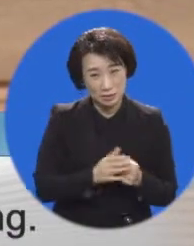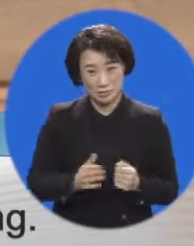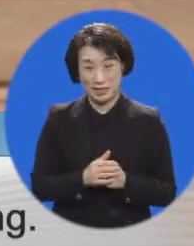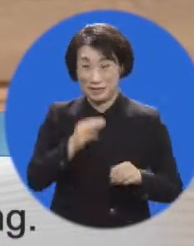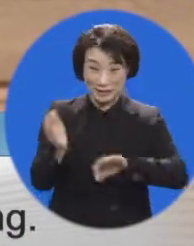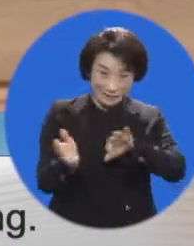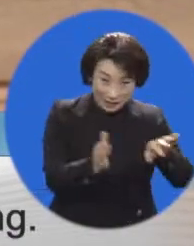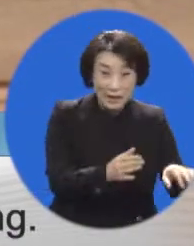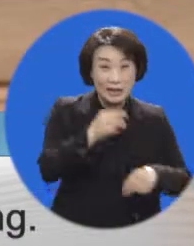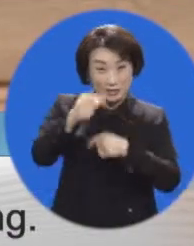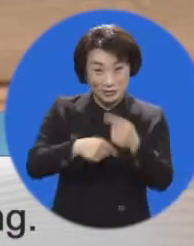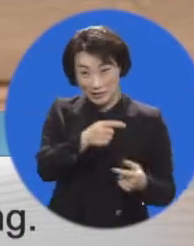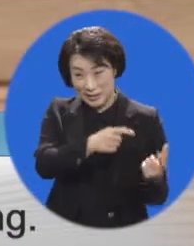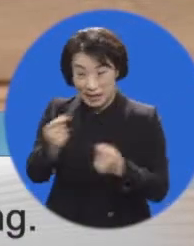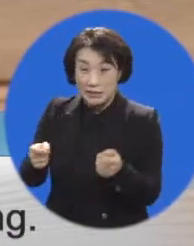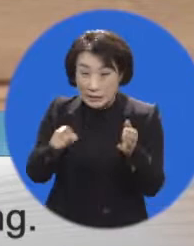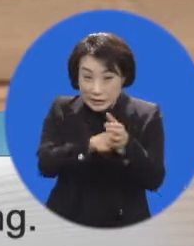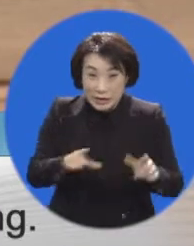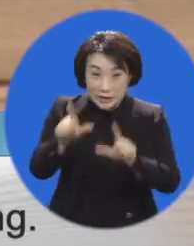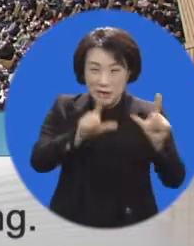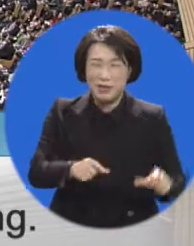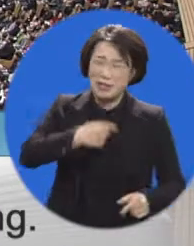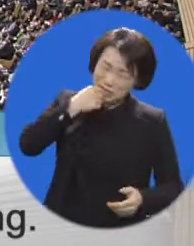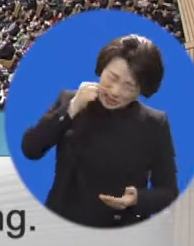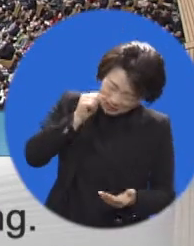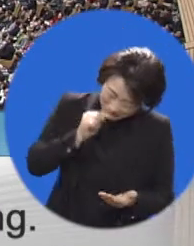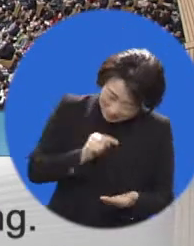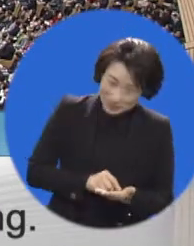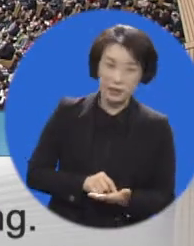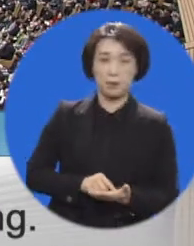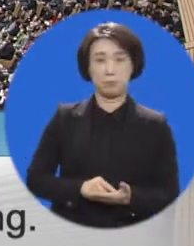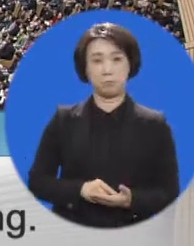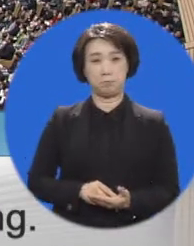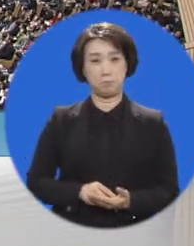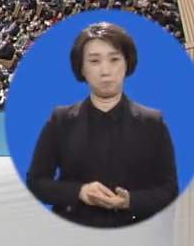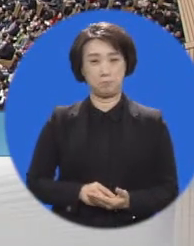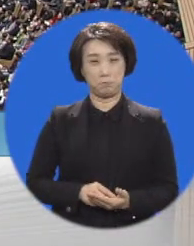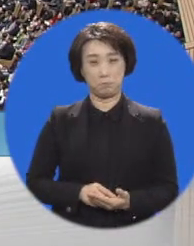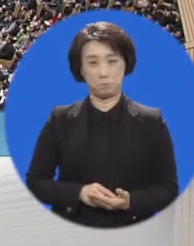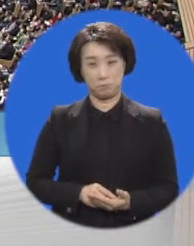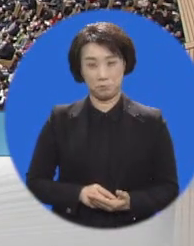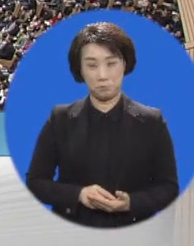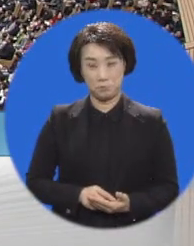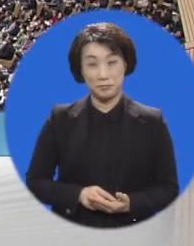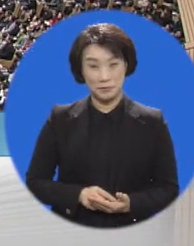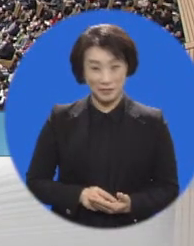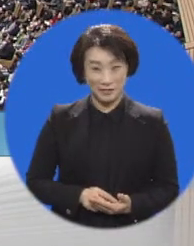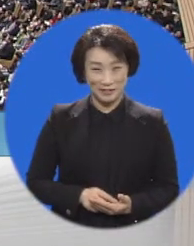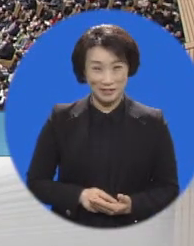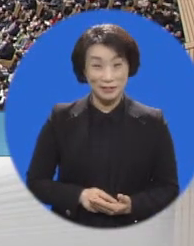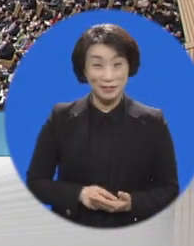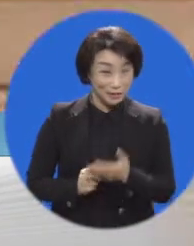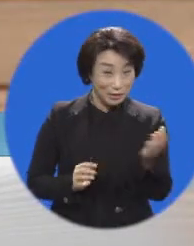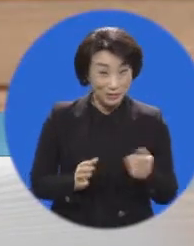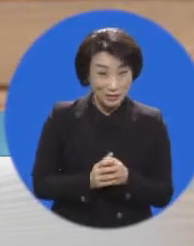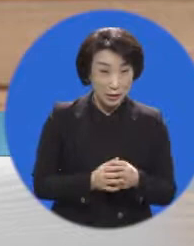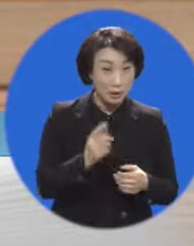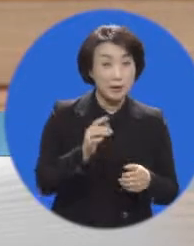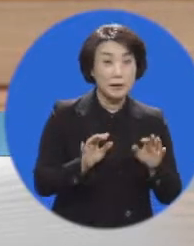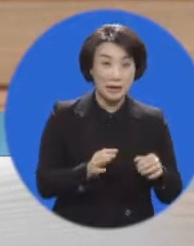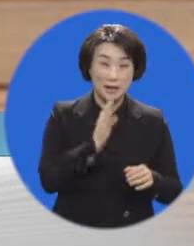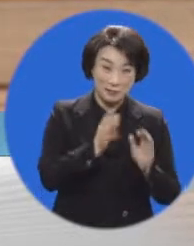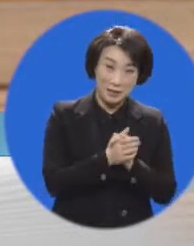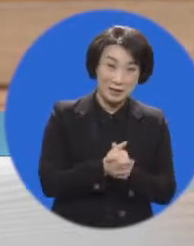신앙생활은 참 쉬운 것이다. 만약에 성경 없이